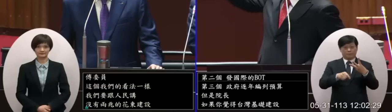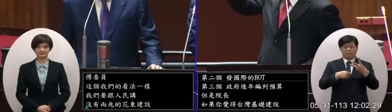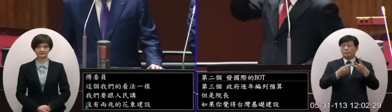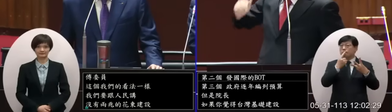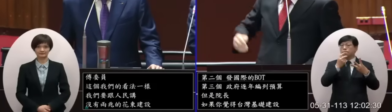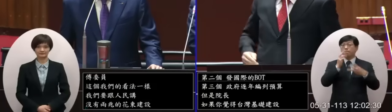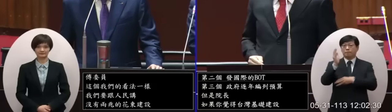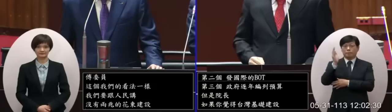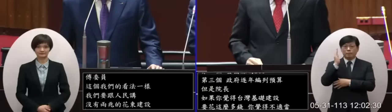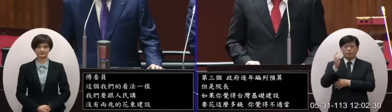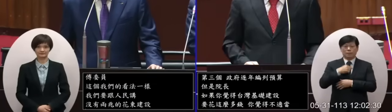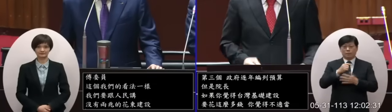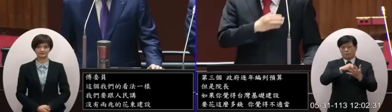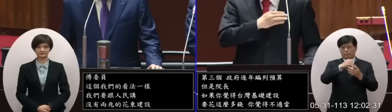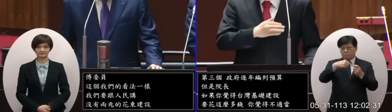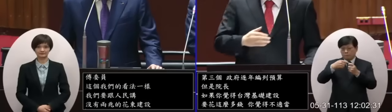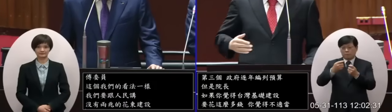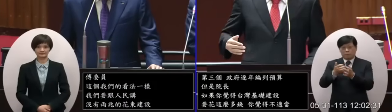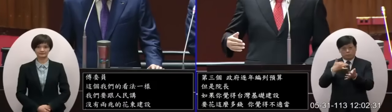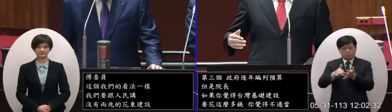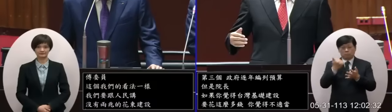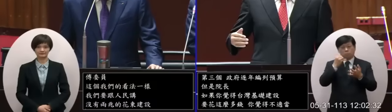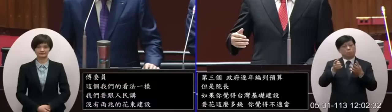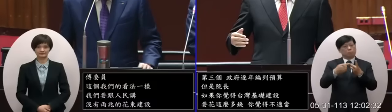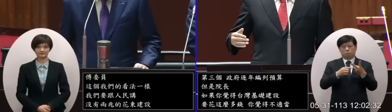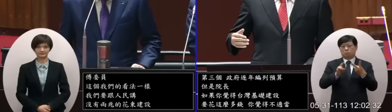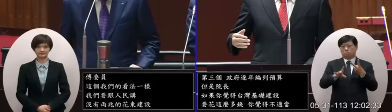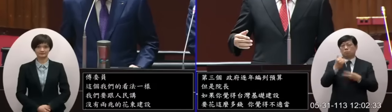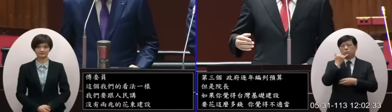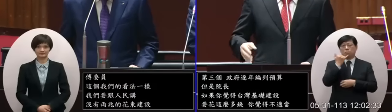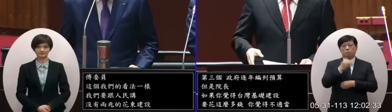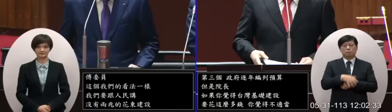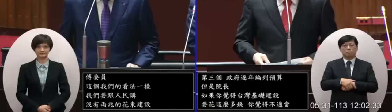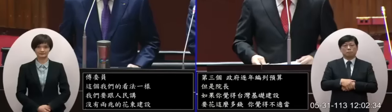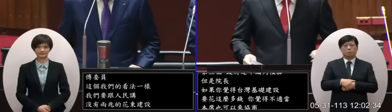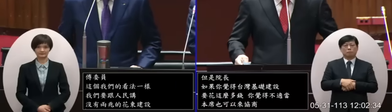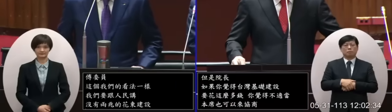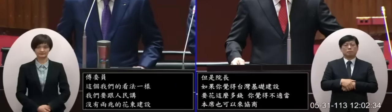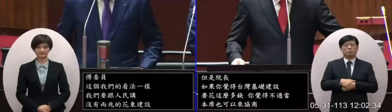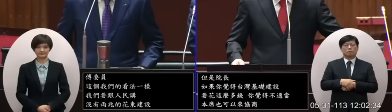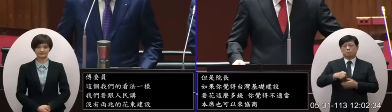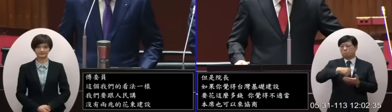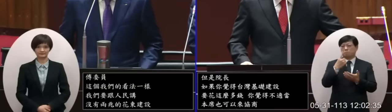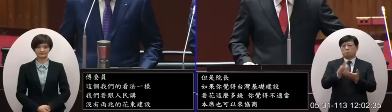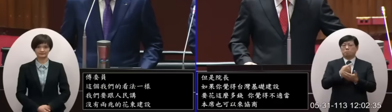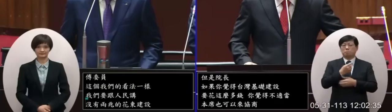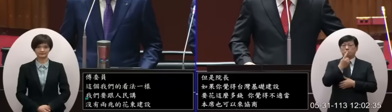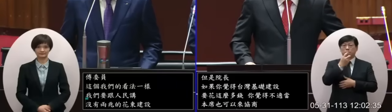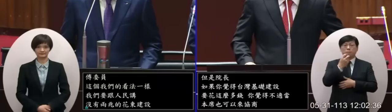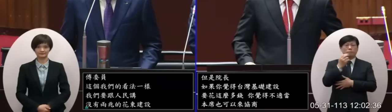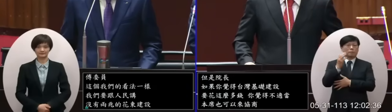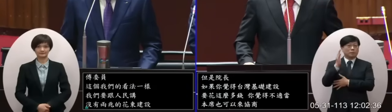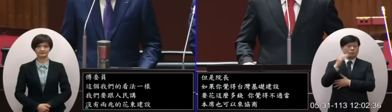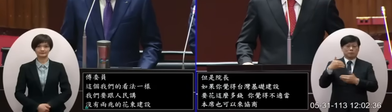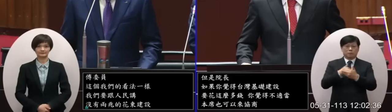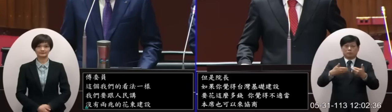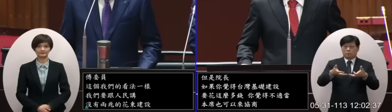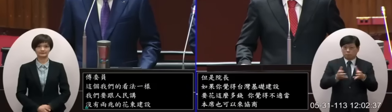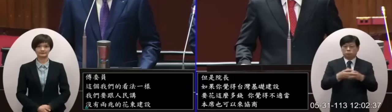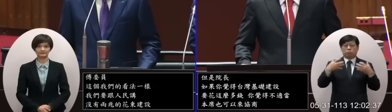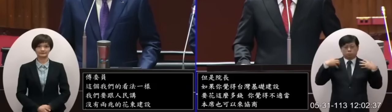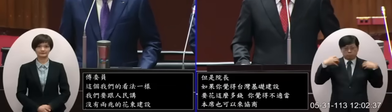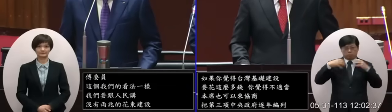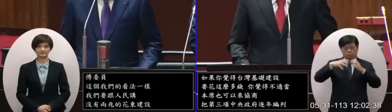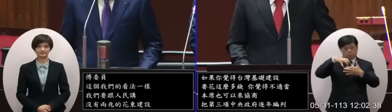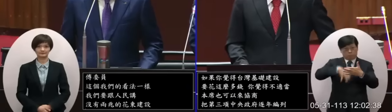把第三项中央政府逐年编列制，我们也可以拿掉。好，由中央政府交通部来做国内